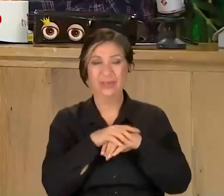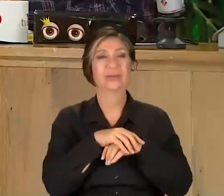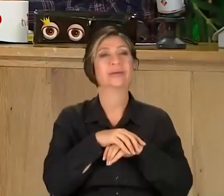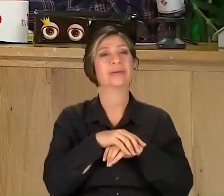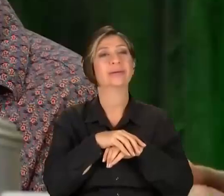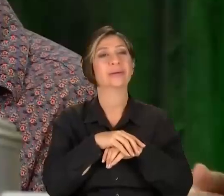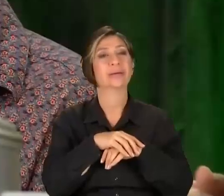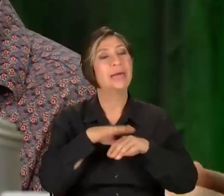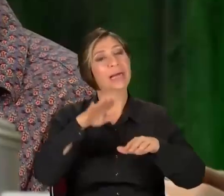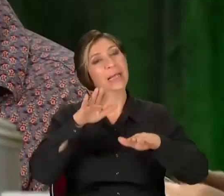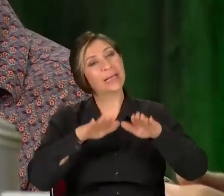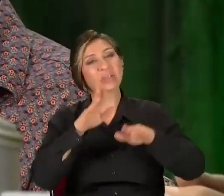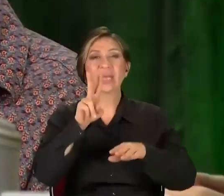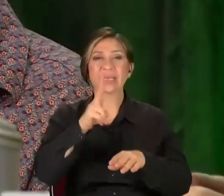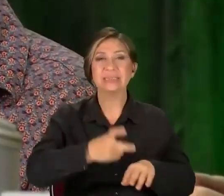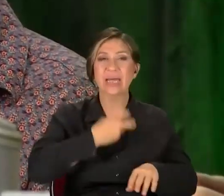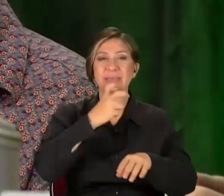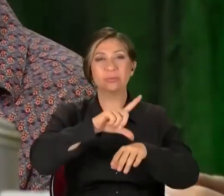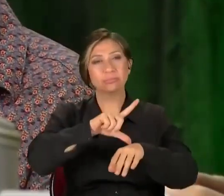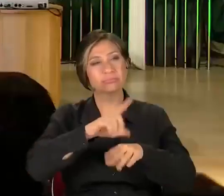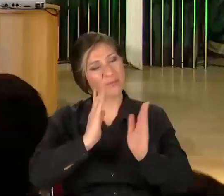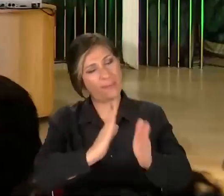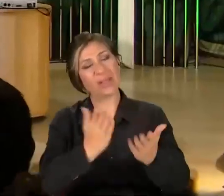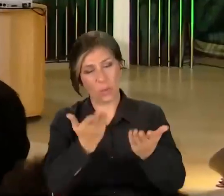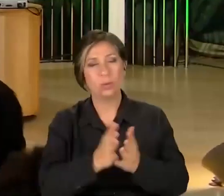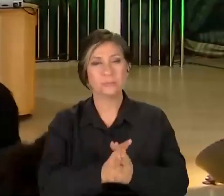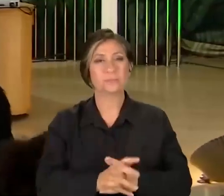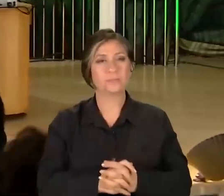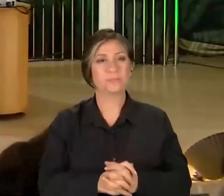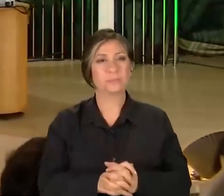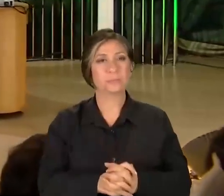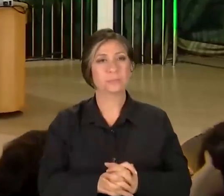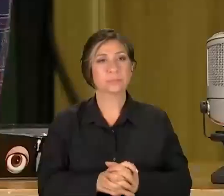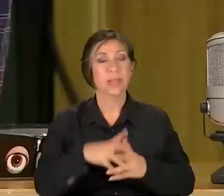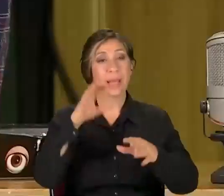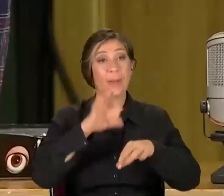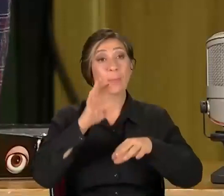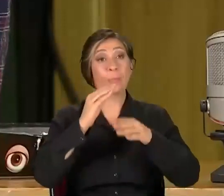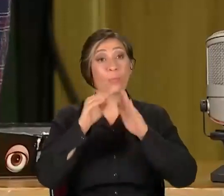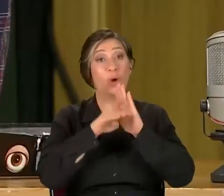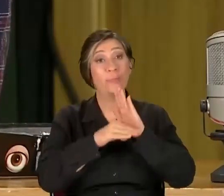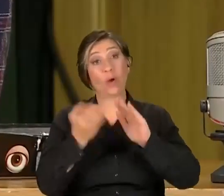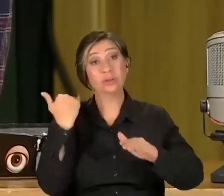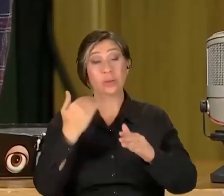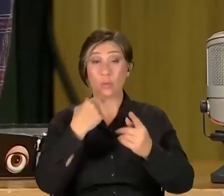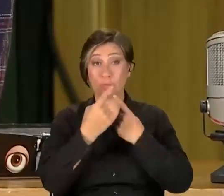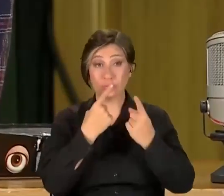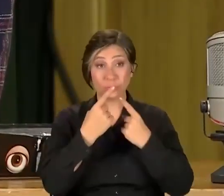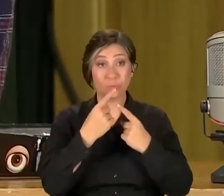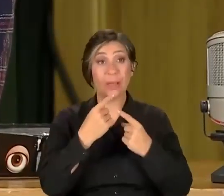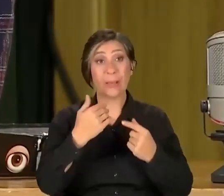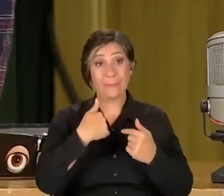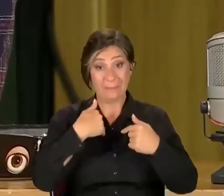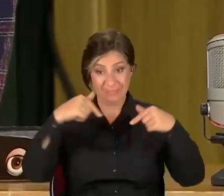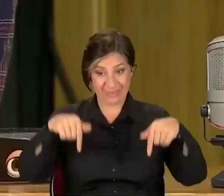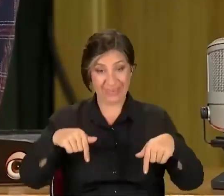Evet. Ve yaklaşık 2 saat sürüyor gösteri. Bu arada hemen programdan önce Tolga'yla konuştuk.